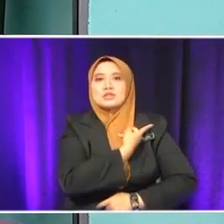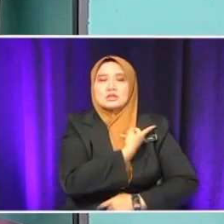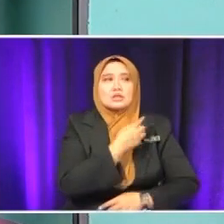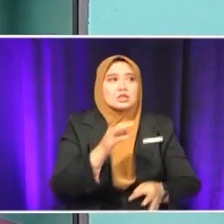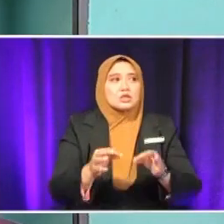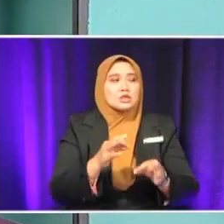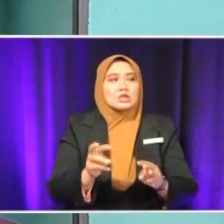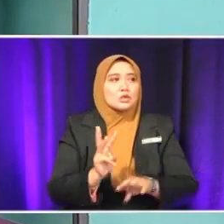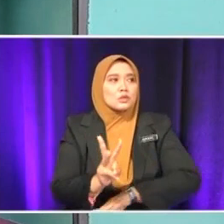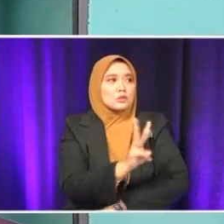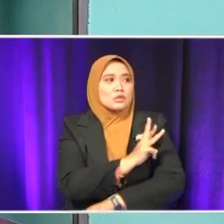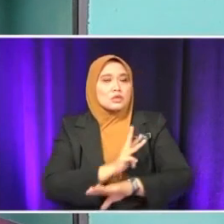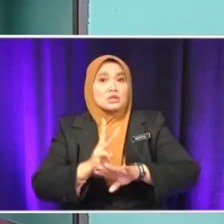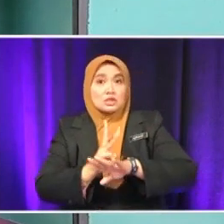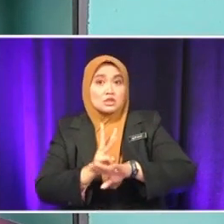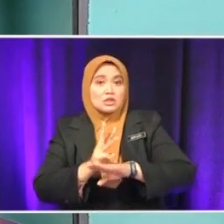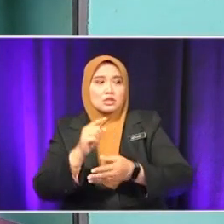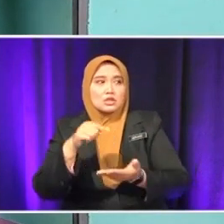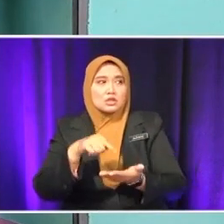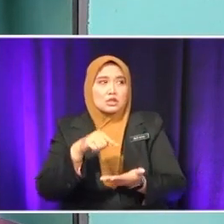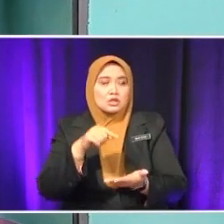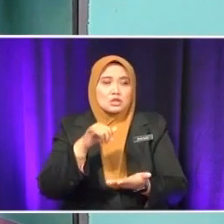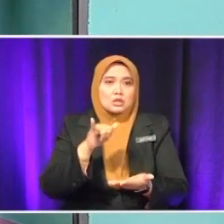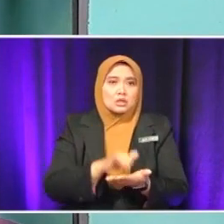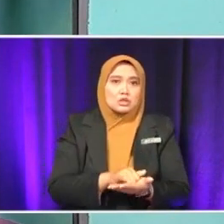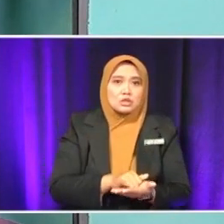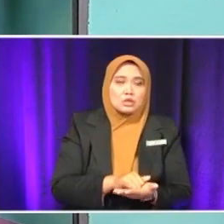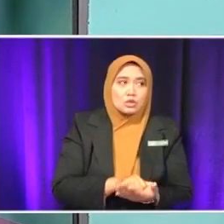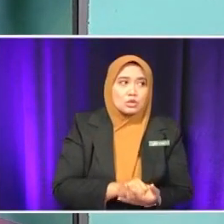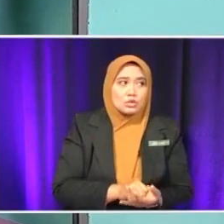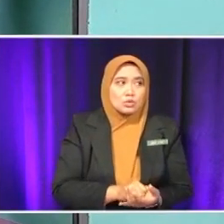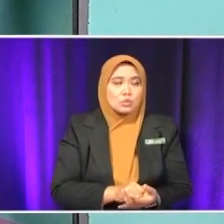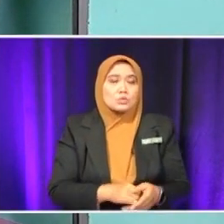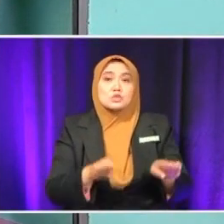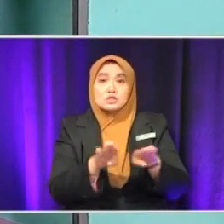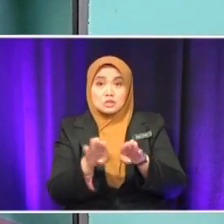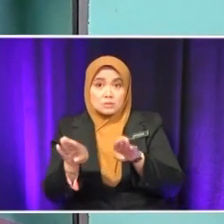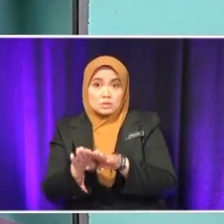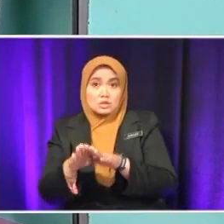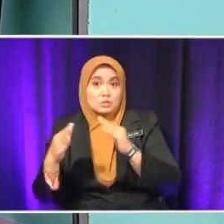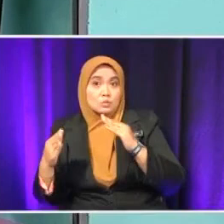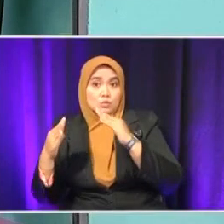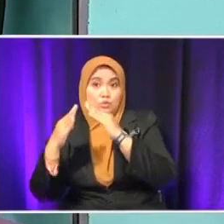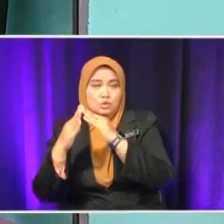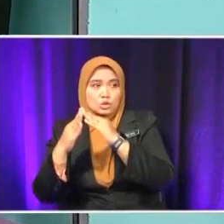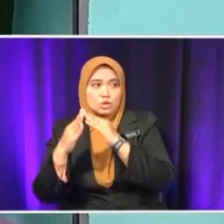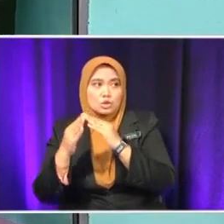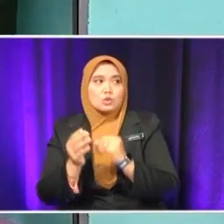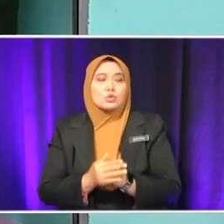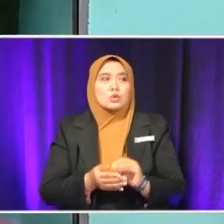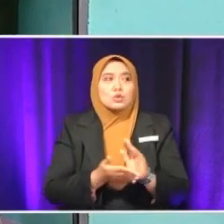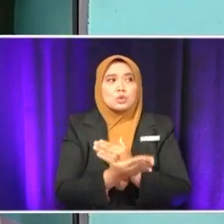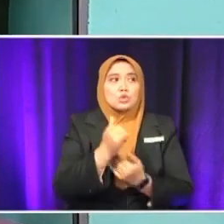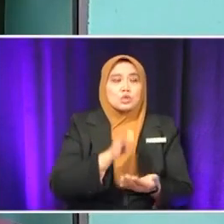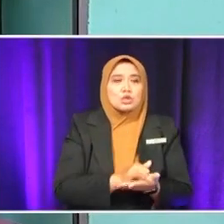kawasan itu kita ambil sebagai bucu, contohnya Alustar sebagai bucu, jadi pemberat dari